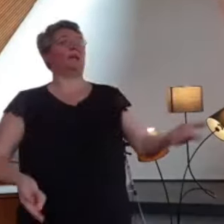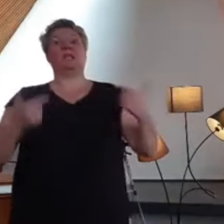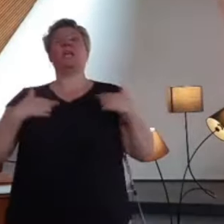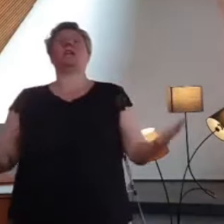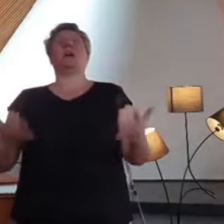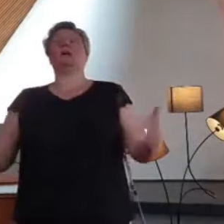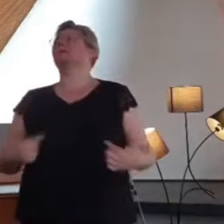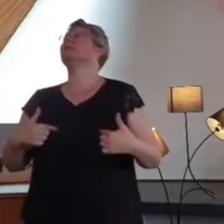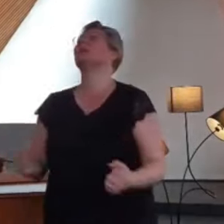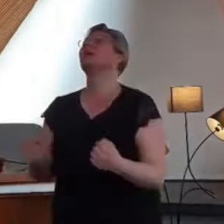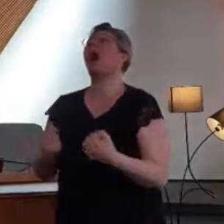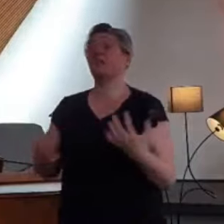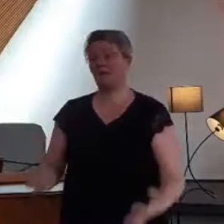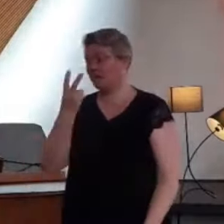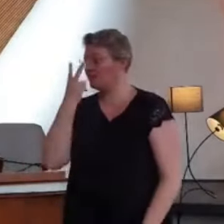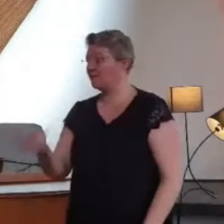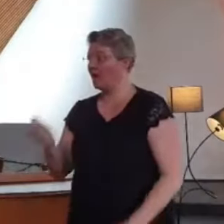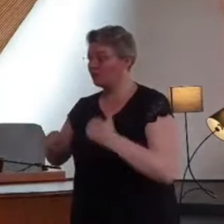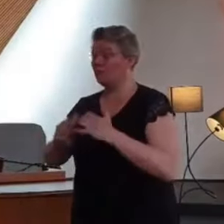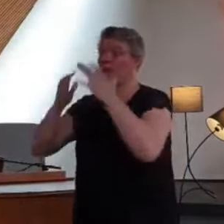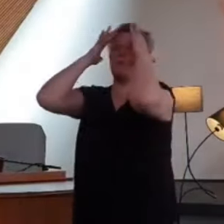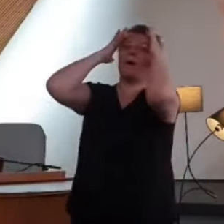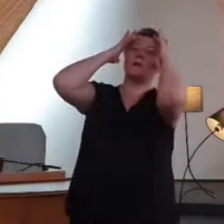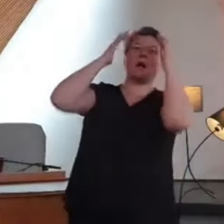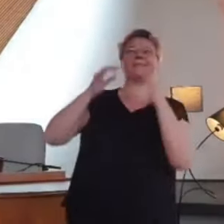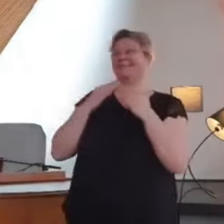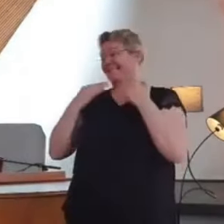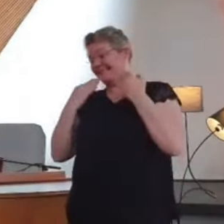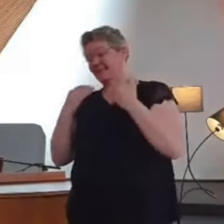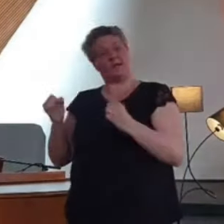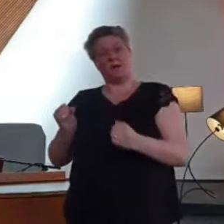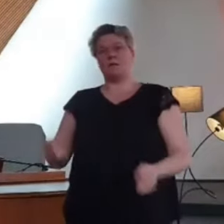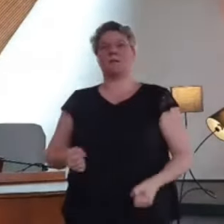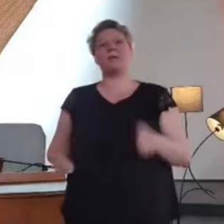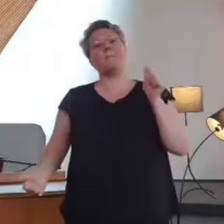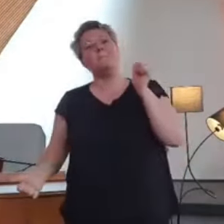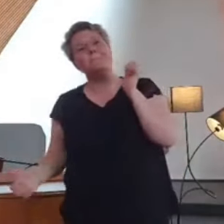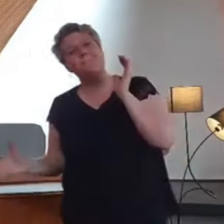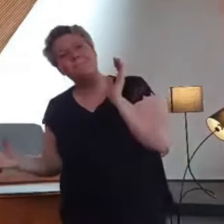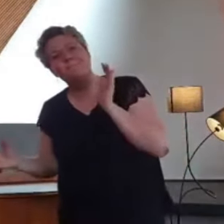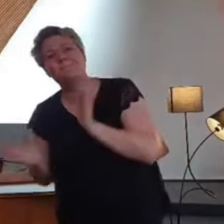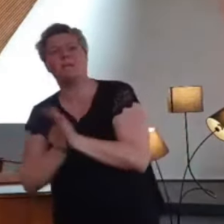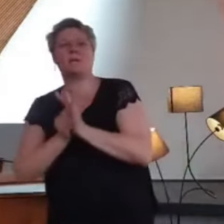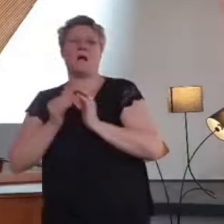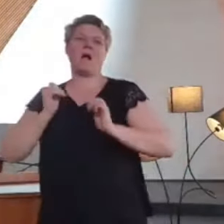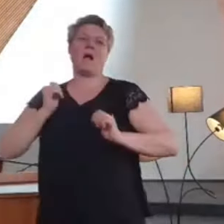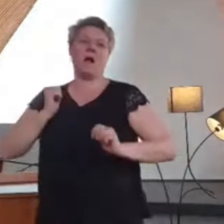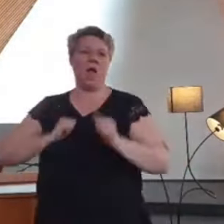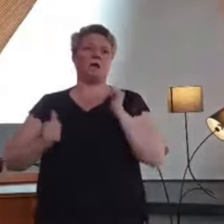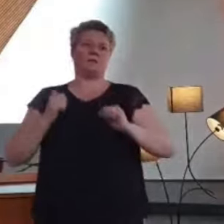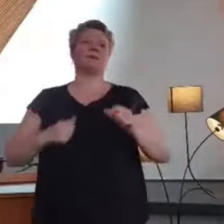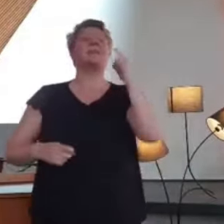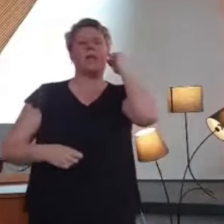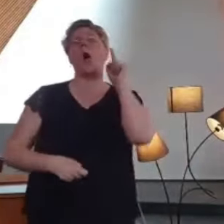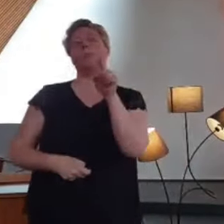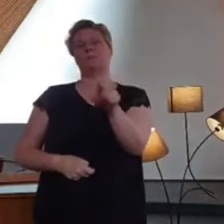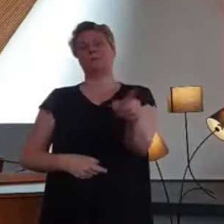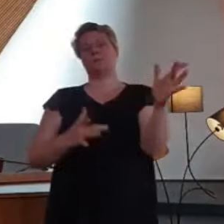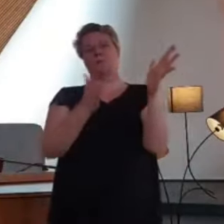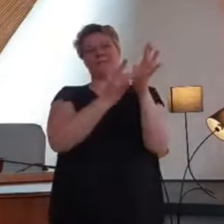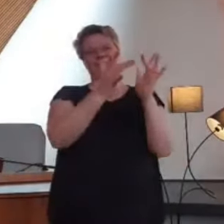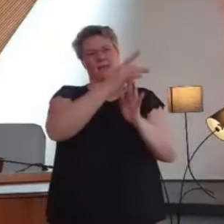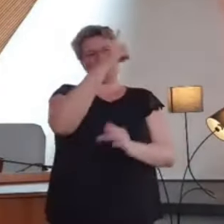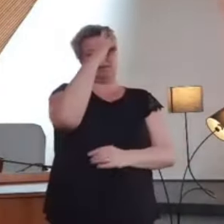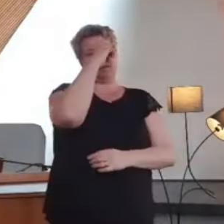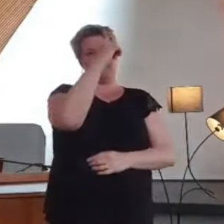nicht. Ich sehe dich und ich kann nicht jetzt lächeln. Ich leide mit. Und ich glaube, dass es hier ähnlich gemeint